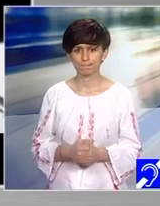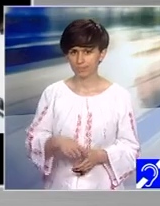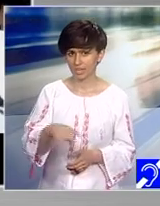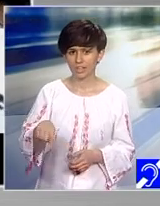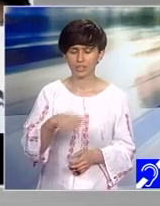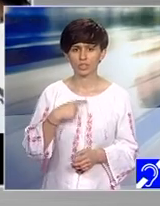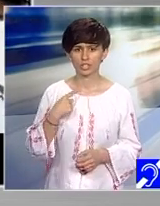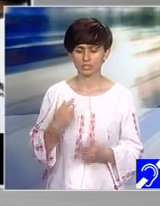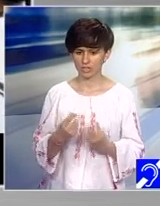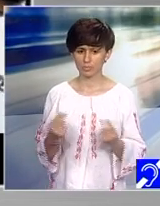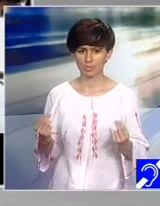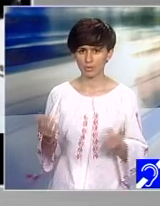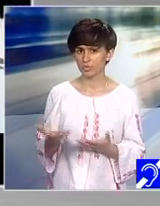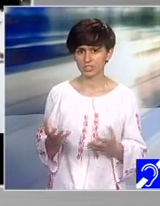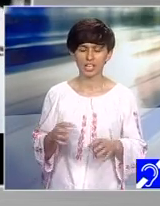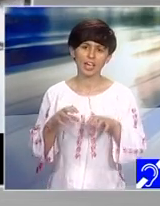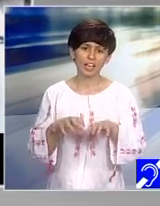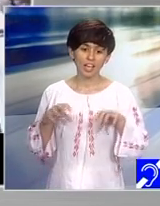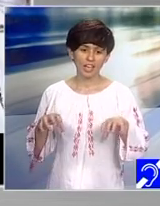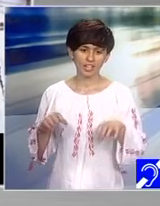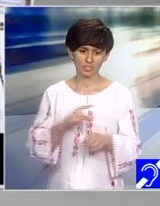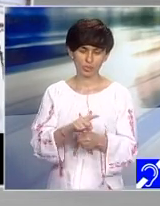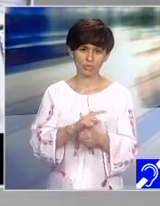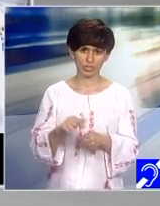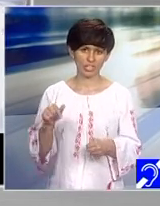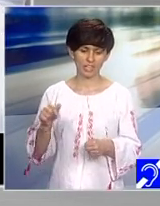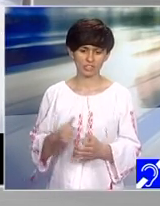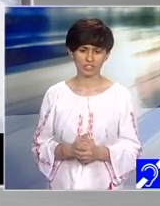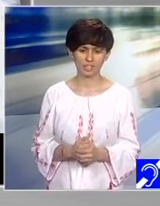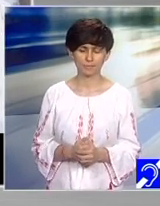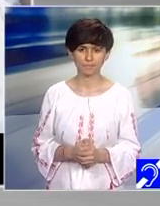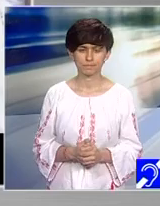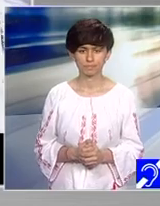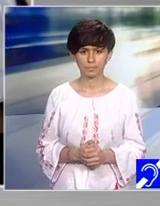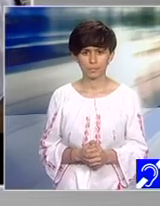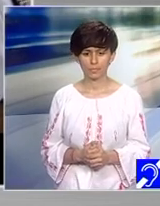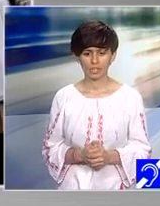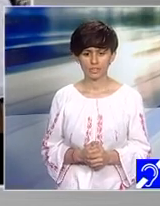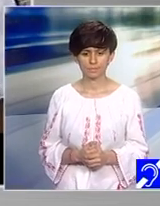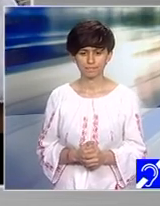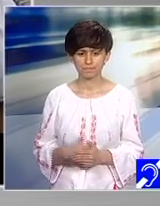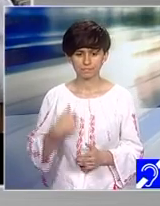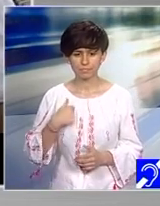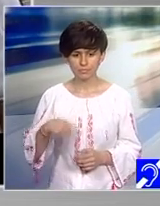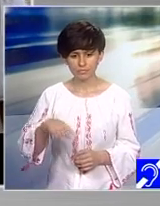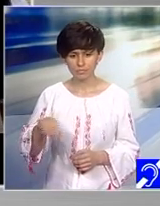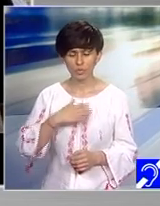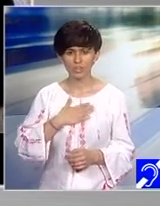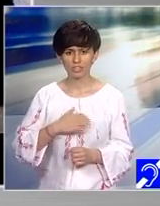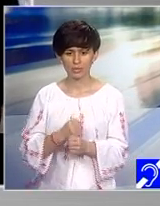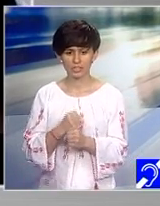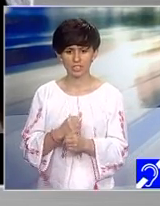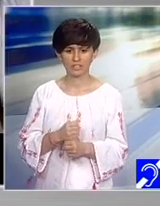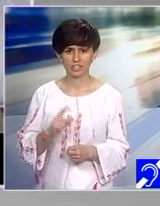mulți care așezăm lucrurile astea, cât credem noi că le putem realiza să nu fie chicioase. O parte chiar nu